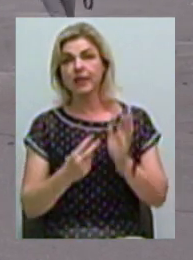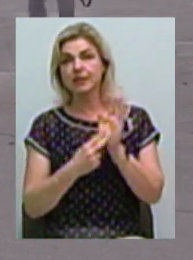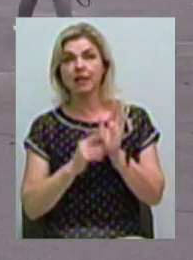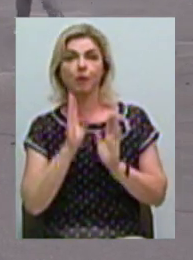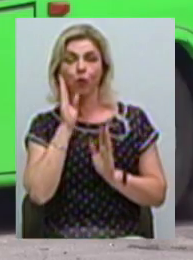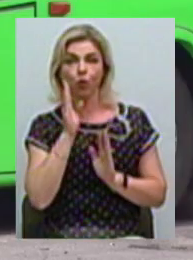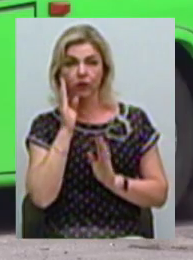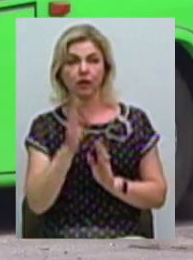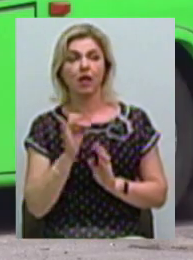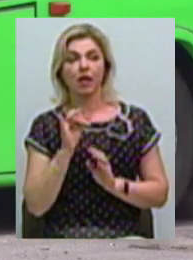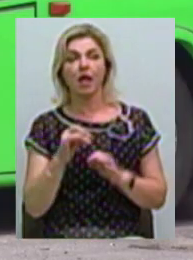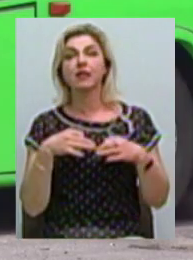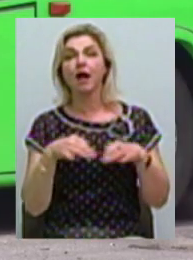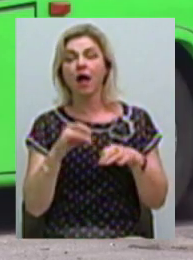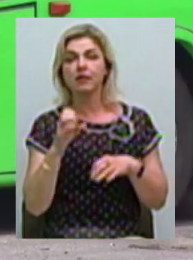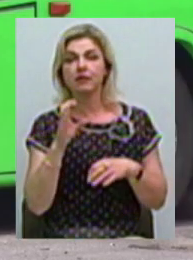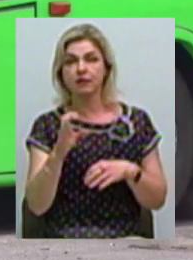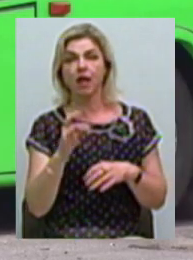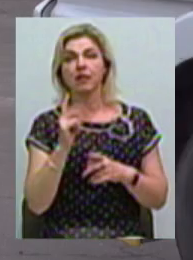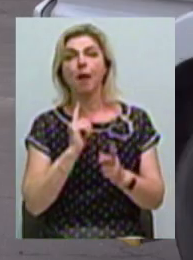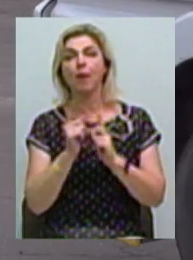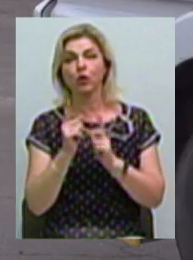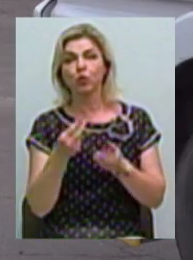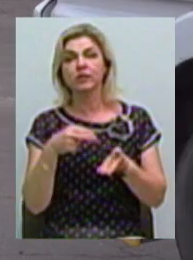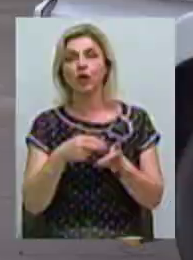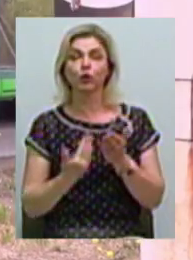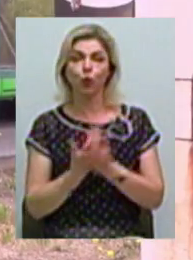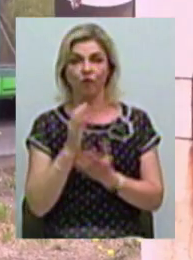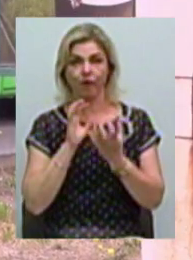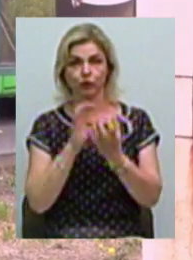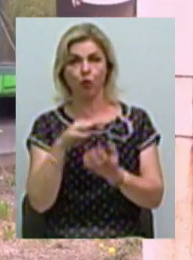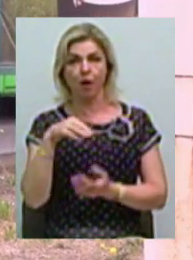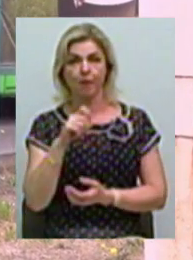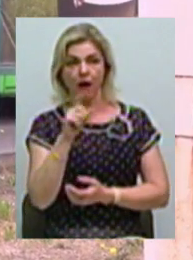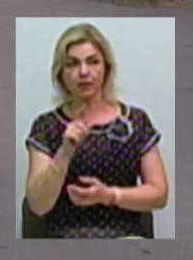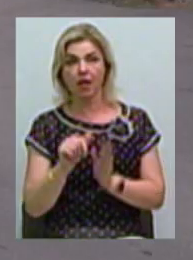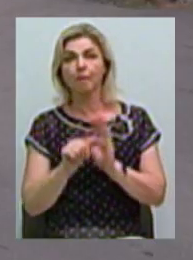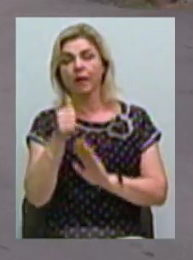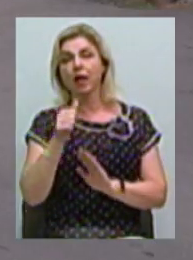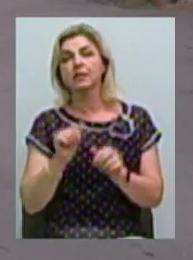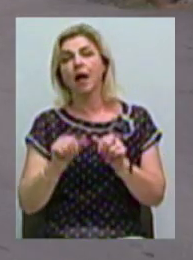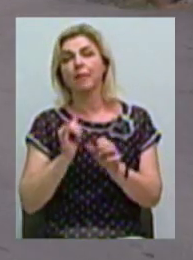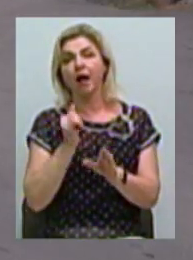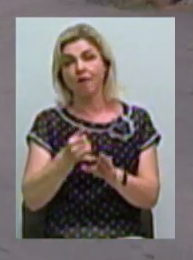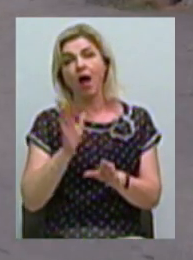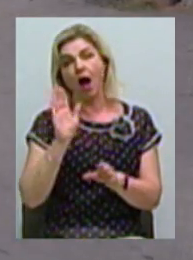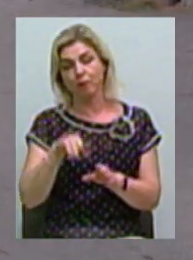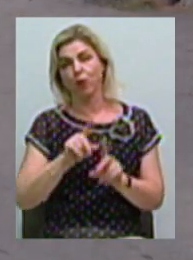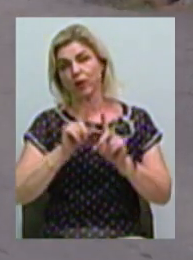КП «Миколаїв-Пастранс» до маршрутів міста стали нові автобуси МАЗ. Спочатку заправка, а після роз'їхались по своїх